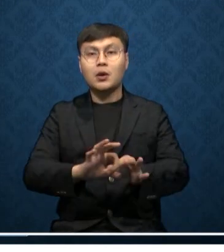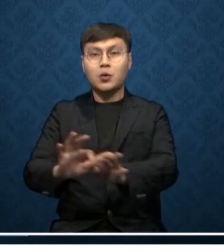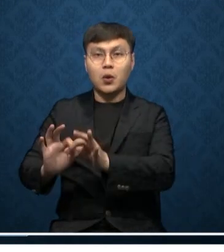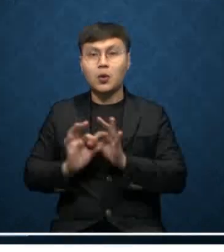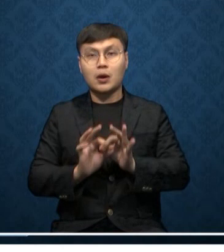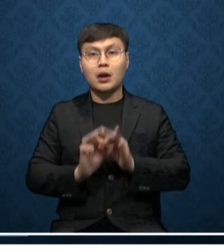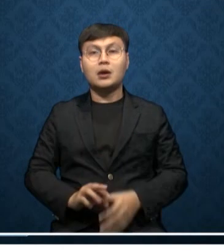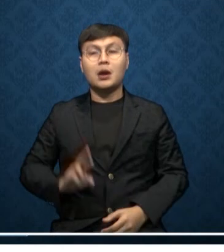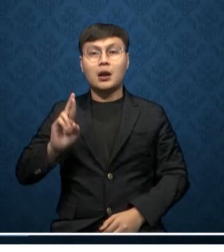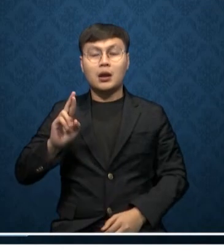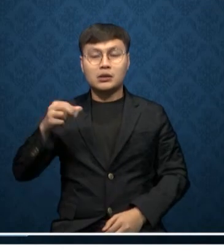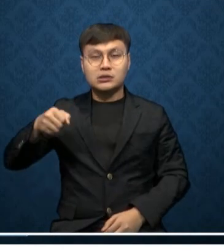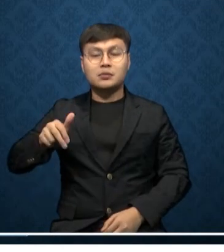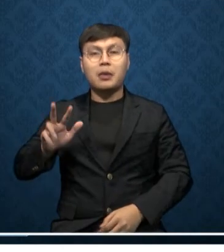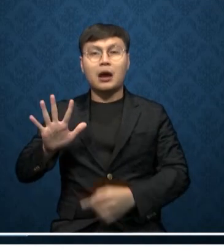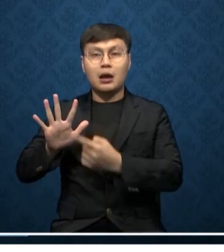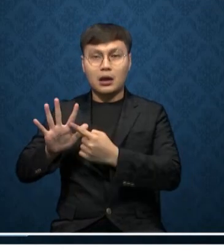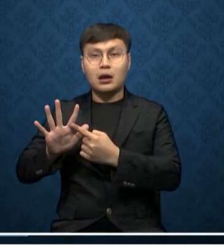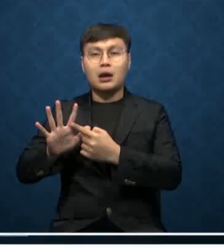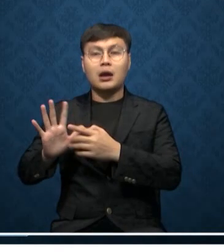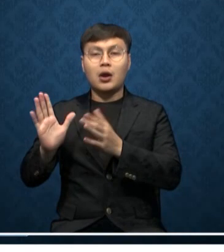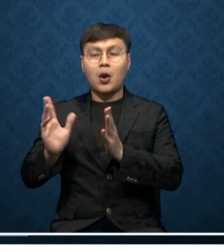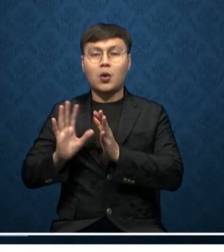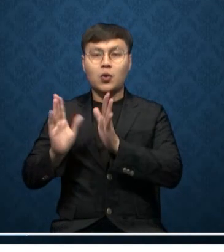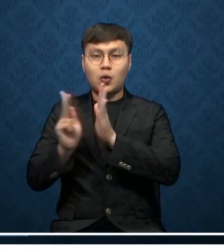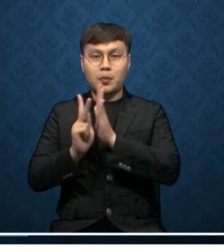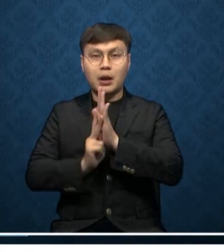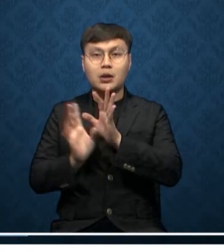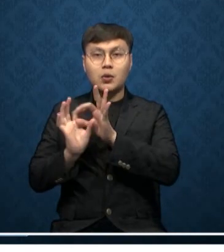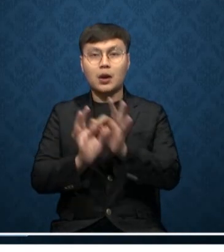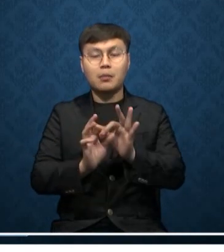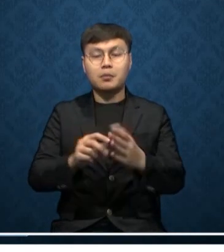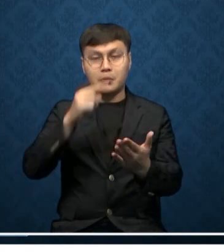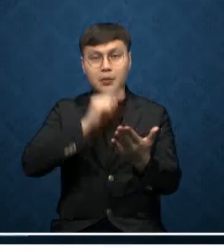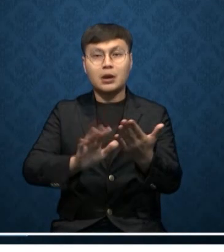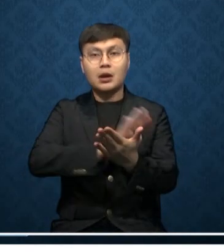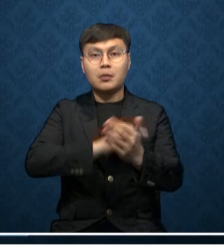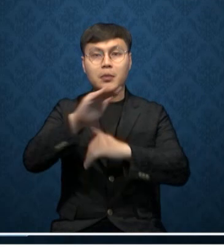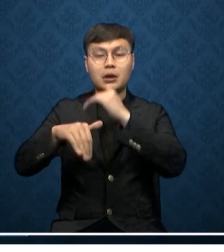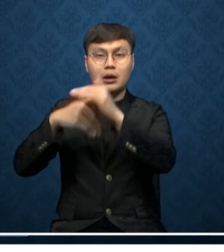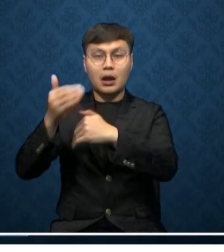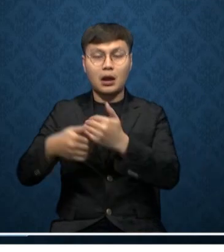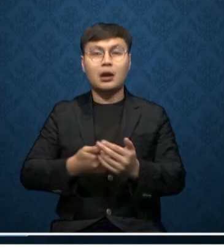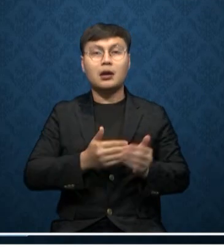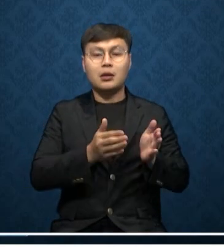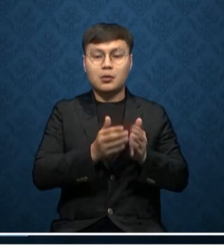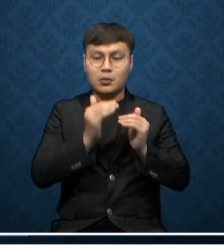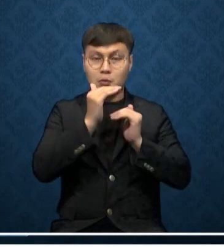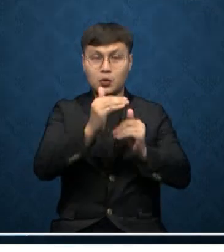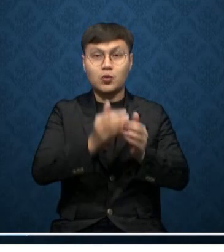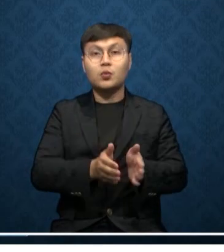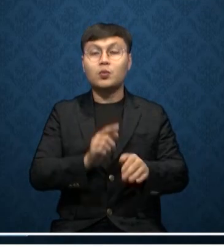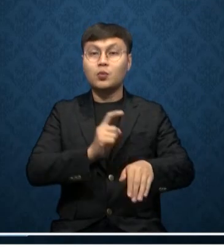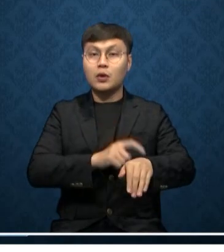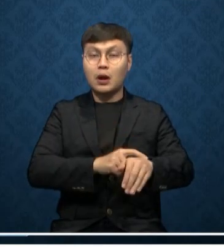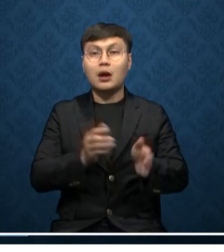นะะที่เกี่ยวข้องกับการปฏิรูปประเทศที่สำคัญคือกฎหมายระยะเวลาในกระบวนการ